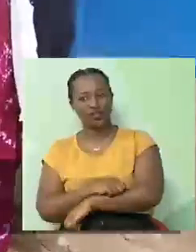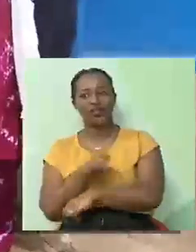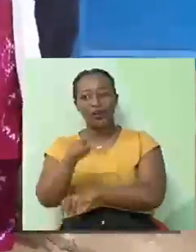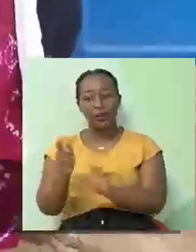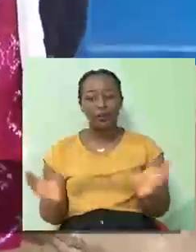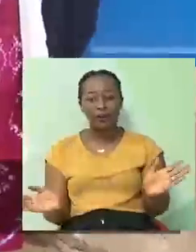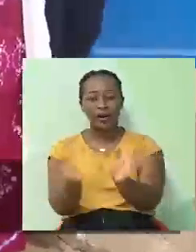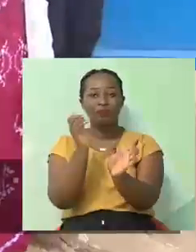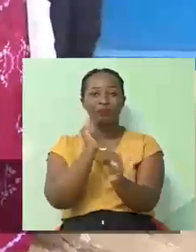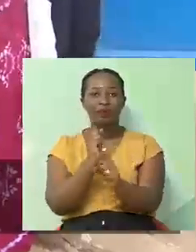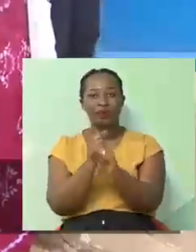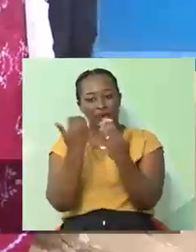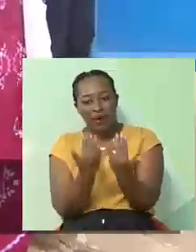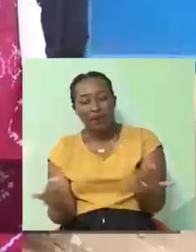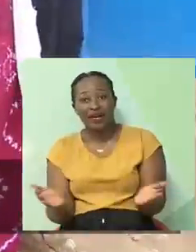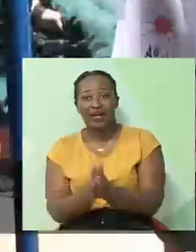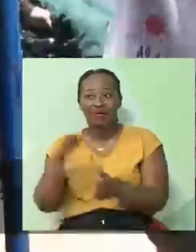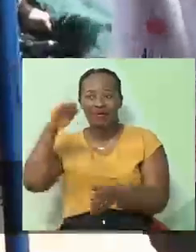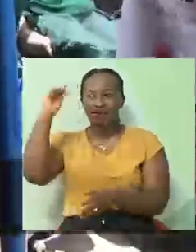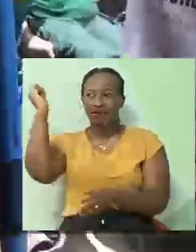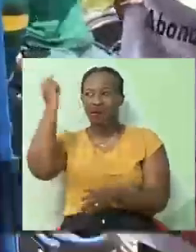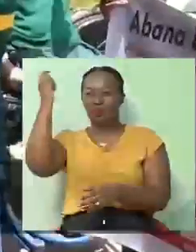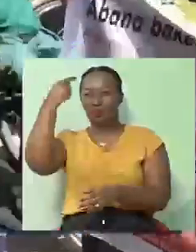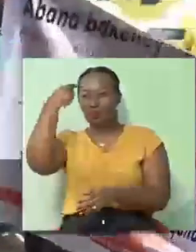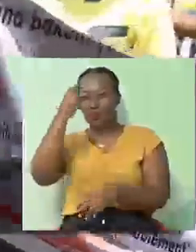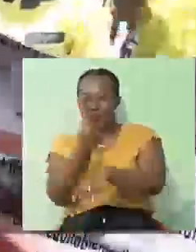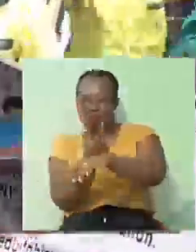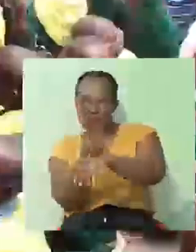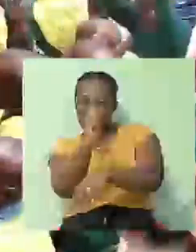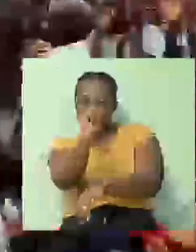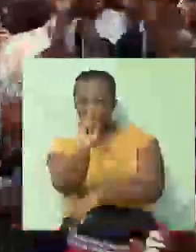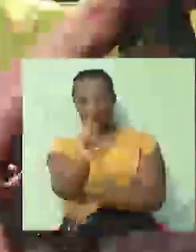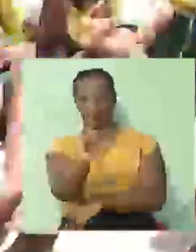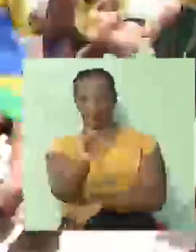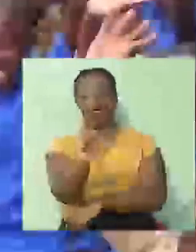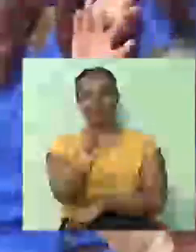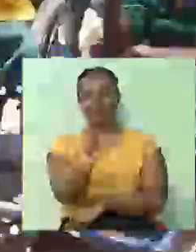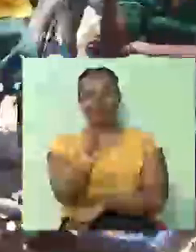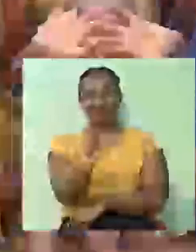ishuri. Ubu bukangurambaga bukorwa abana n'abantu bakuru bavuza inzogera mu gihe cy'umunota,